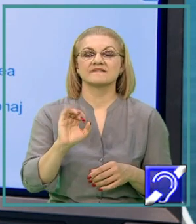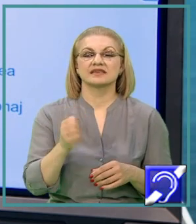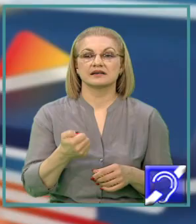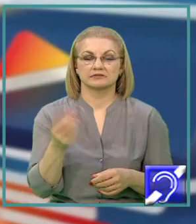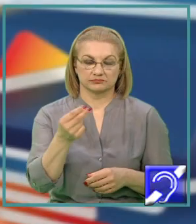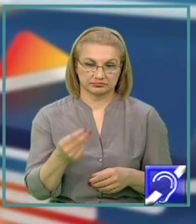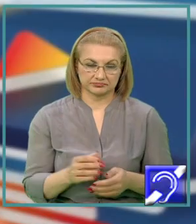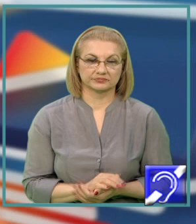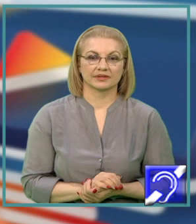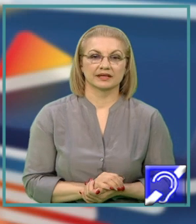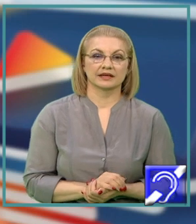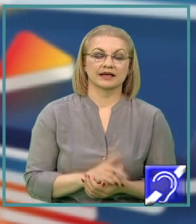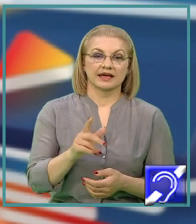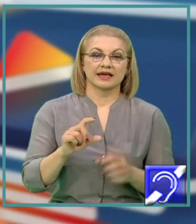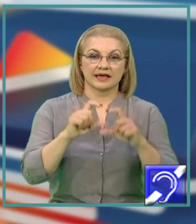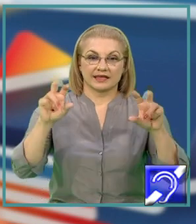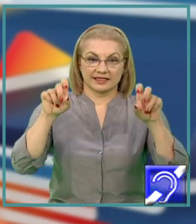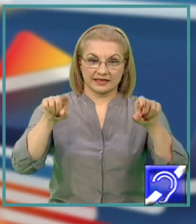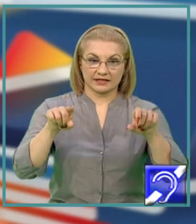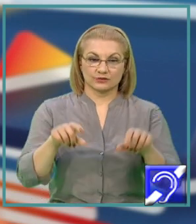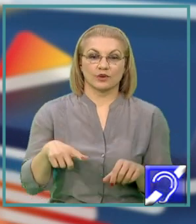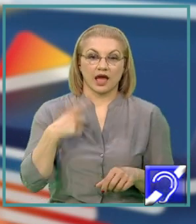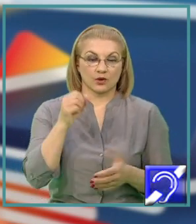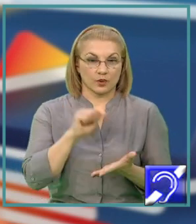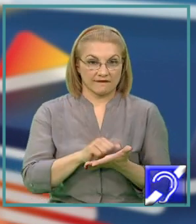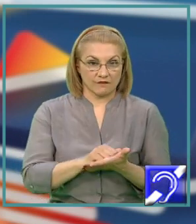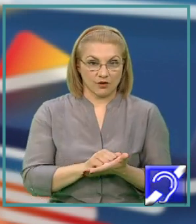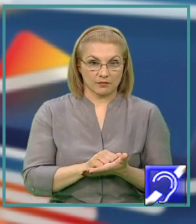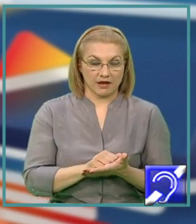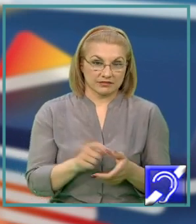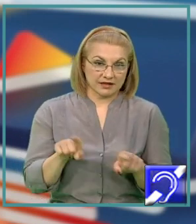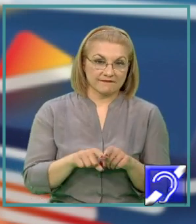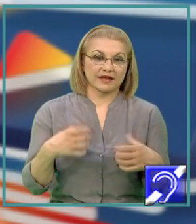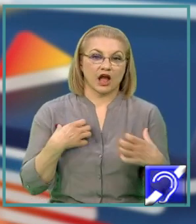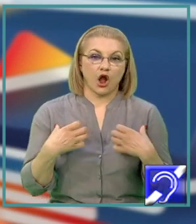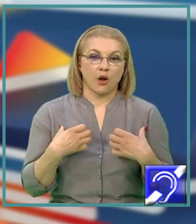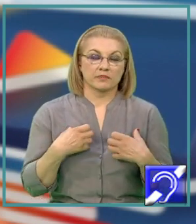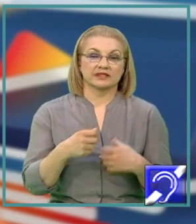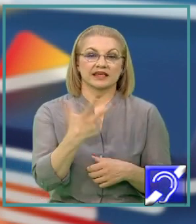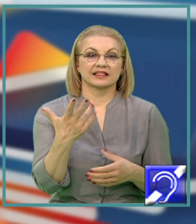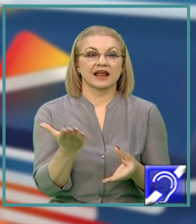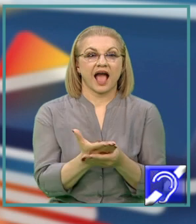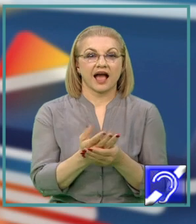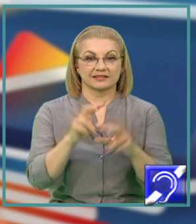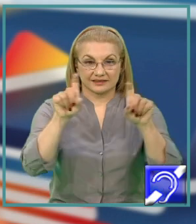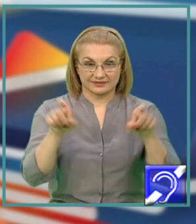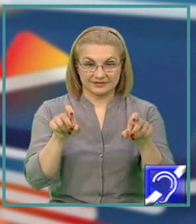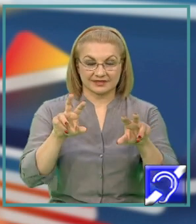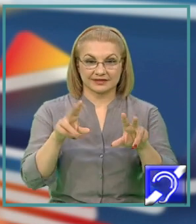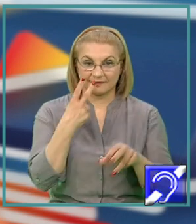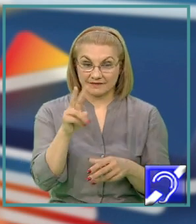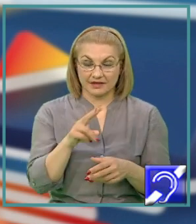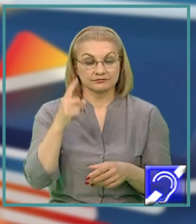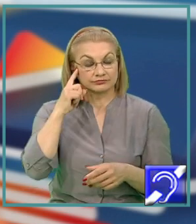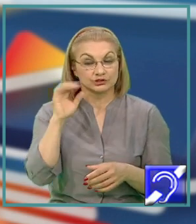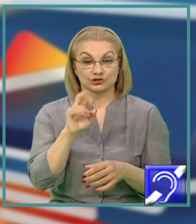pagină. Titlul Titanic Vals, observați, are o informație la titlul comedie în trei acte. Pregătește cititorul, care